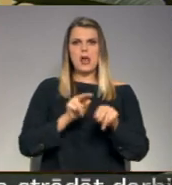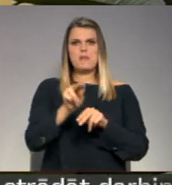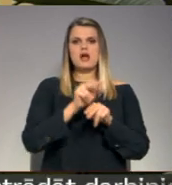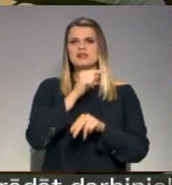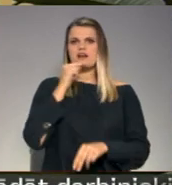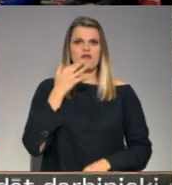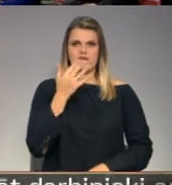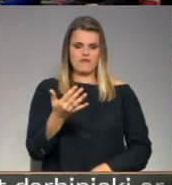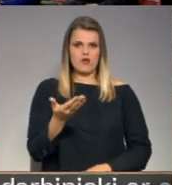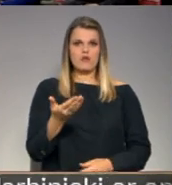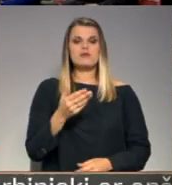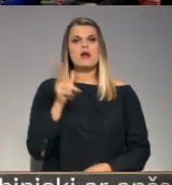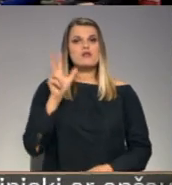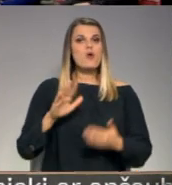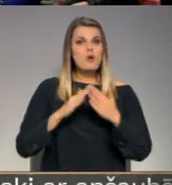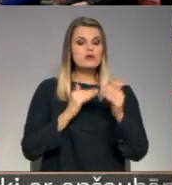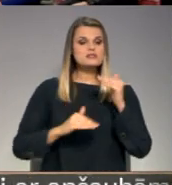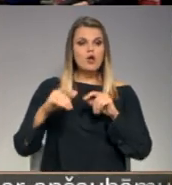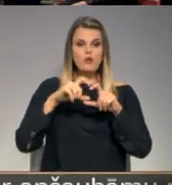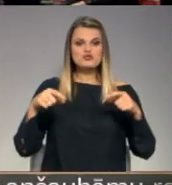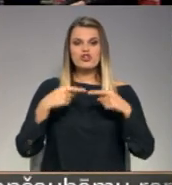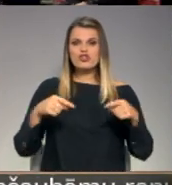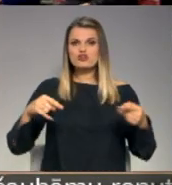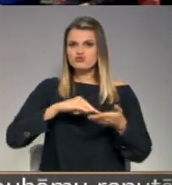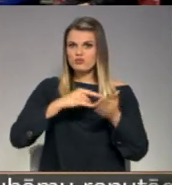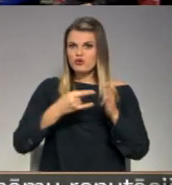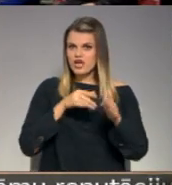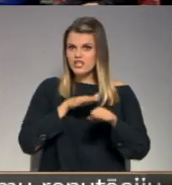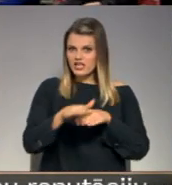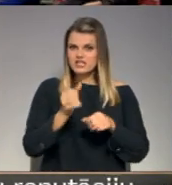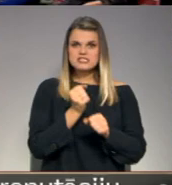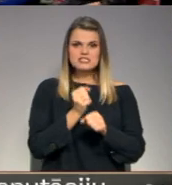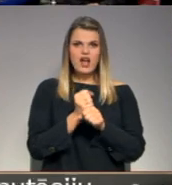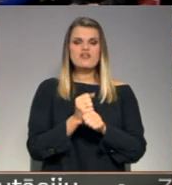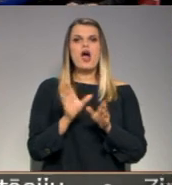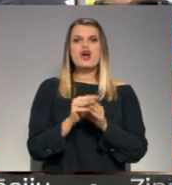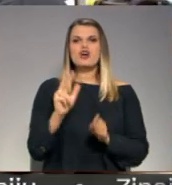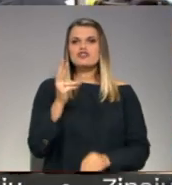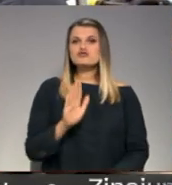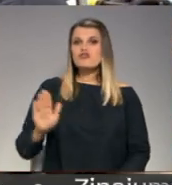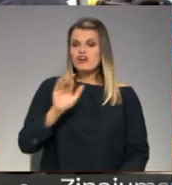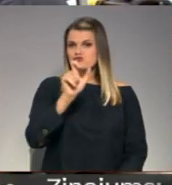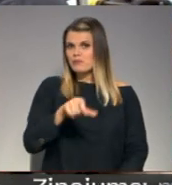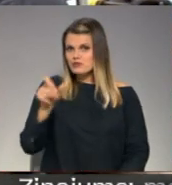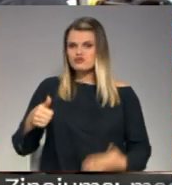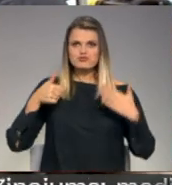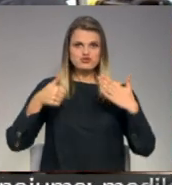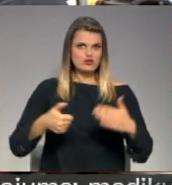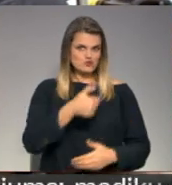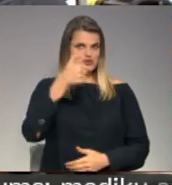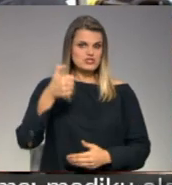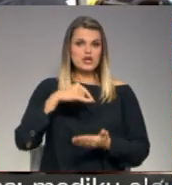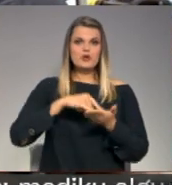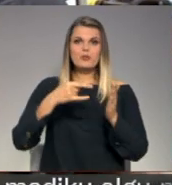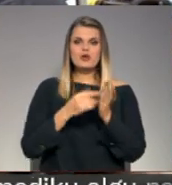apmāca krievu valodā. Daugavpils universitāte dažādu projektu realizācijas gaitā strādā ar trešo valstu pilsoņiem jau 6 gadus. Un